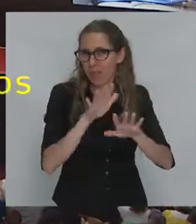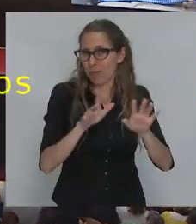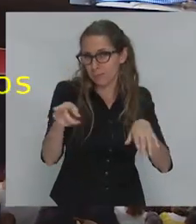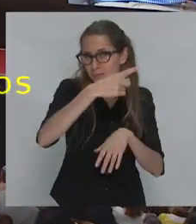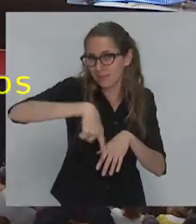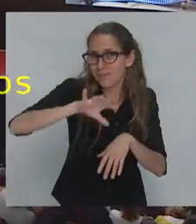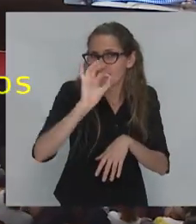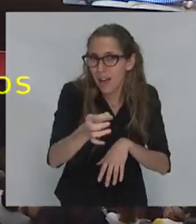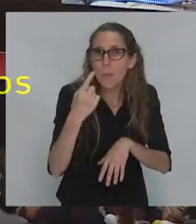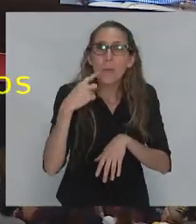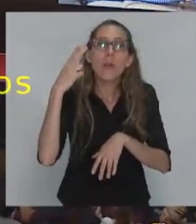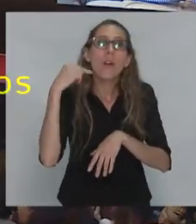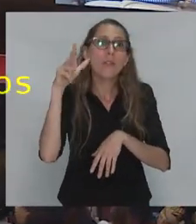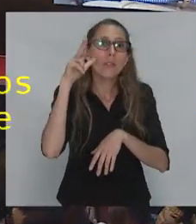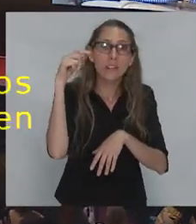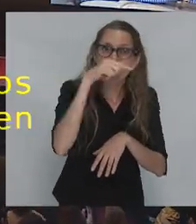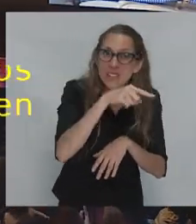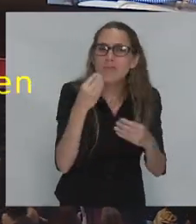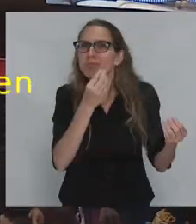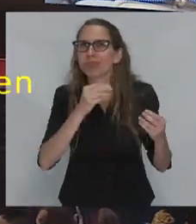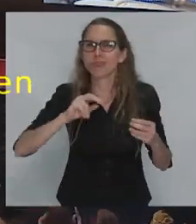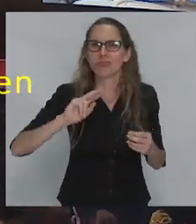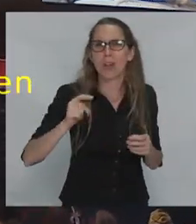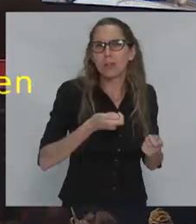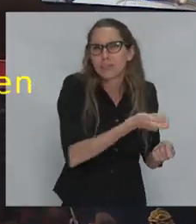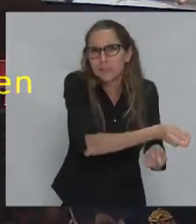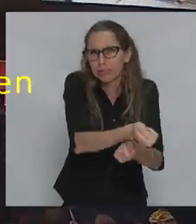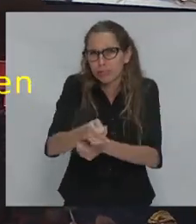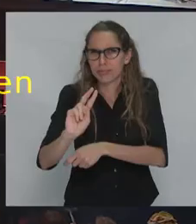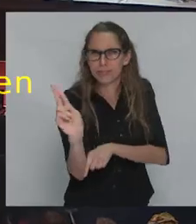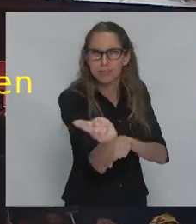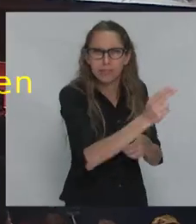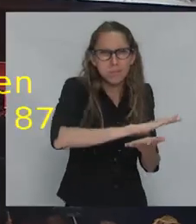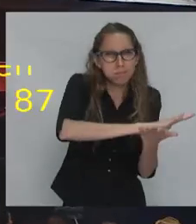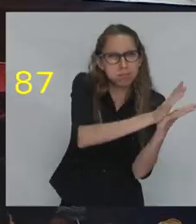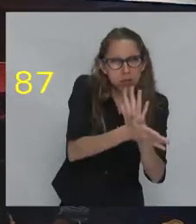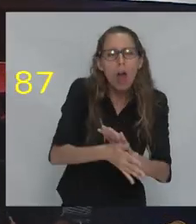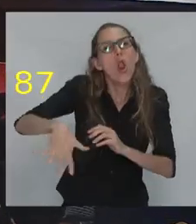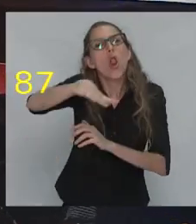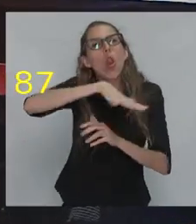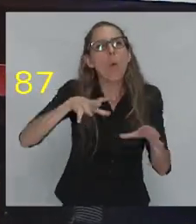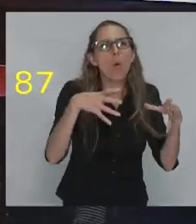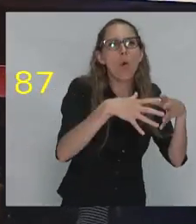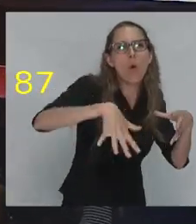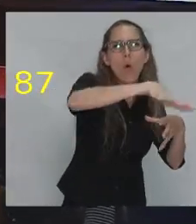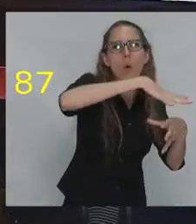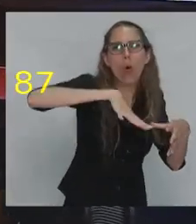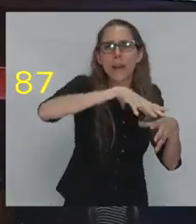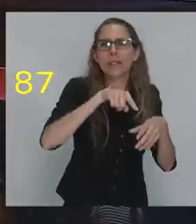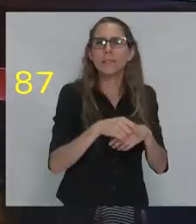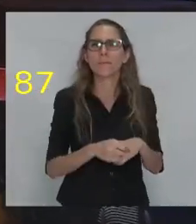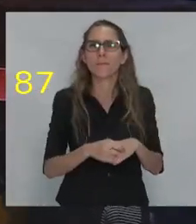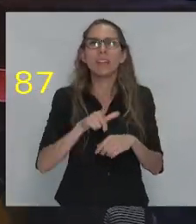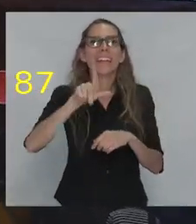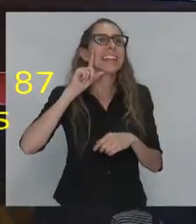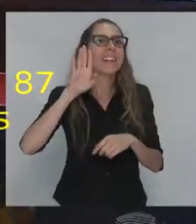1987, a eu le massacre dans deux camps de réfugiés du Liban, les massacres de Sabra et de Shatila, dans lesquels nous avons aujourd'hui,